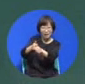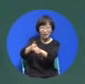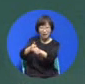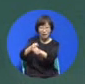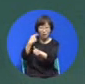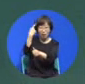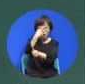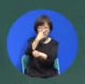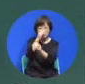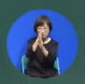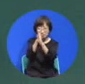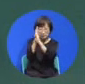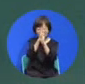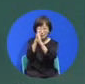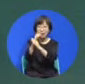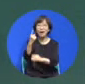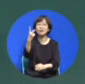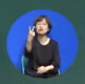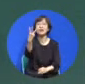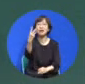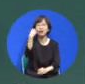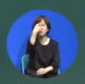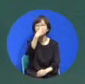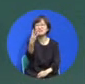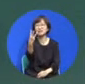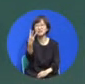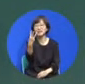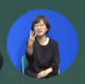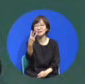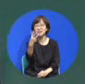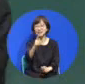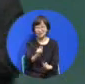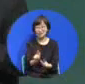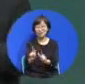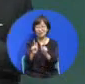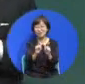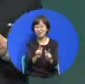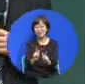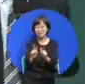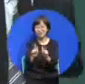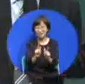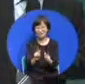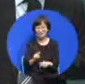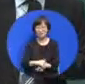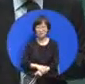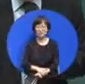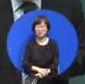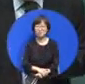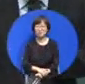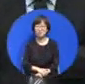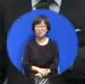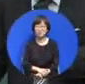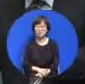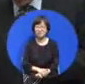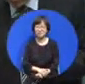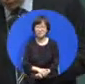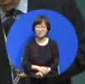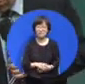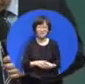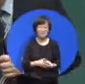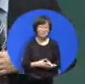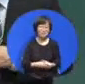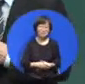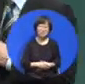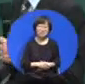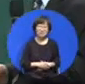recognize is that our remnants, following the atmosphere of wherever they go, they start living triple lives. 이